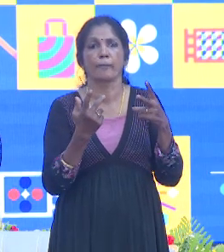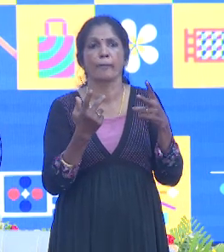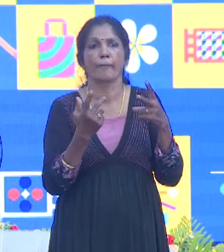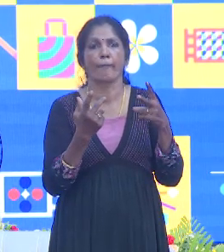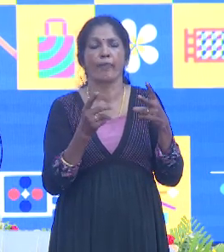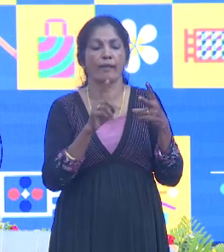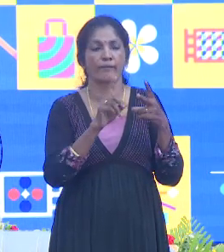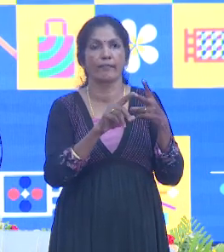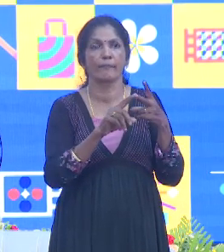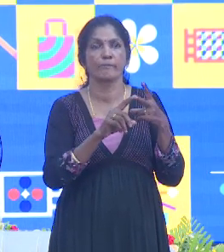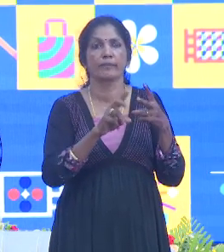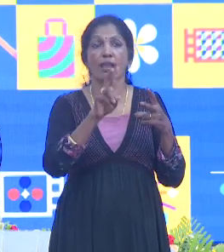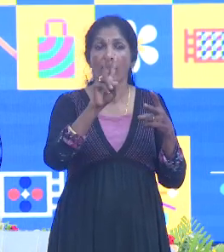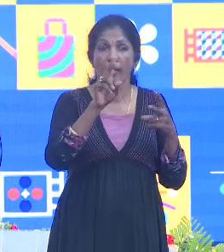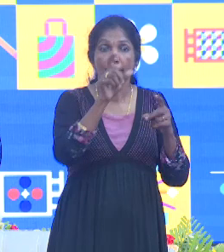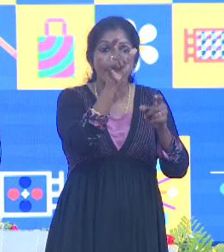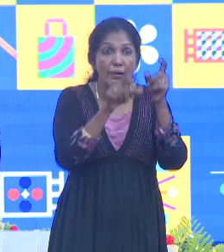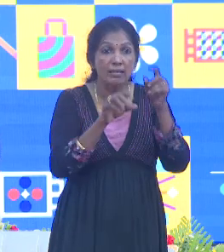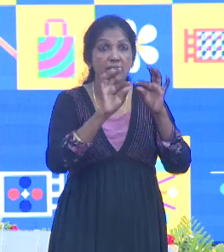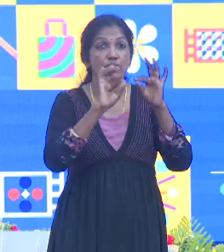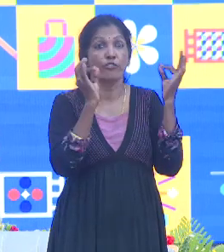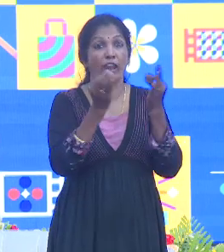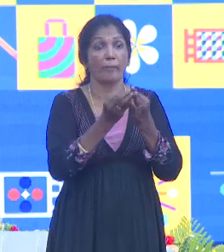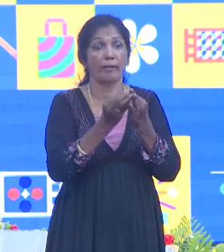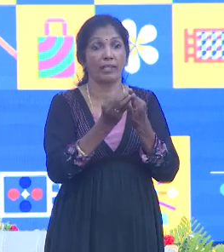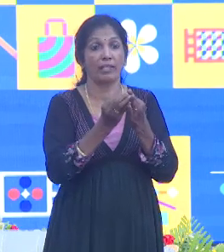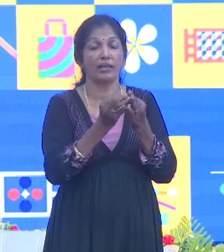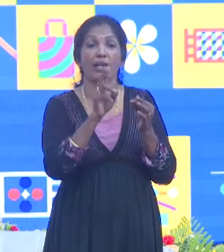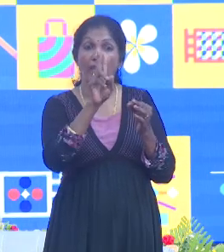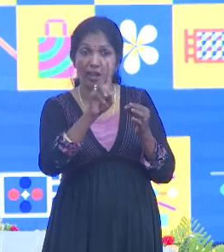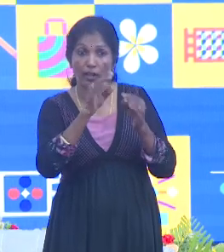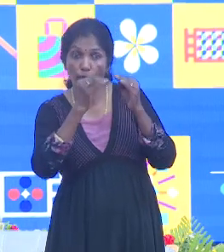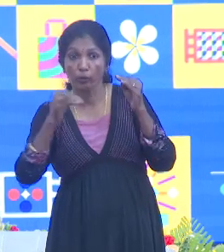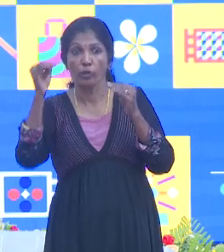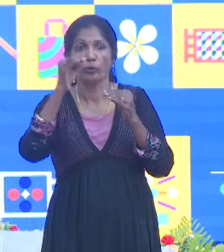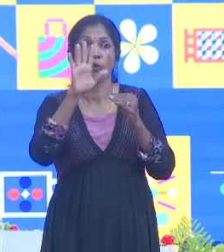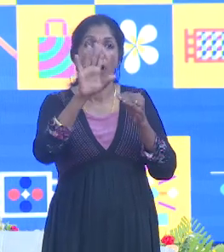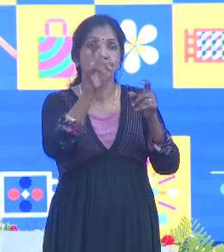രണ്ടാമത്തെ തട്ടെന്ന് പറയുന്നത് രണ്ടോ അതിൽ കൂടുതലോ എന്നാൽ അഞ്ച് വരെയുള്ള കുടുംബത്തിനാണെങ്കിൽ